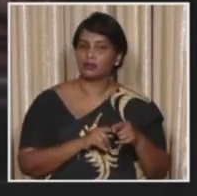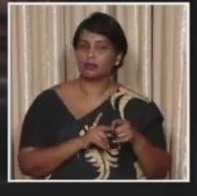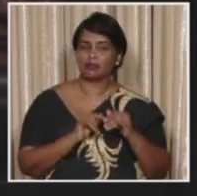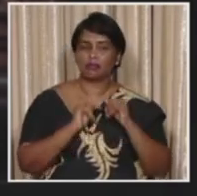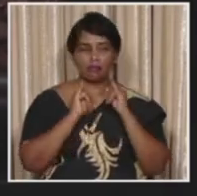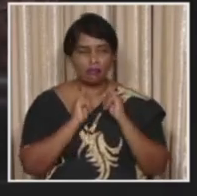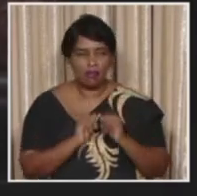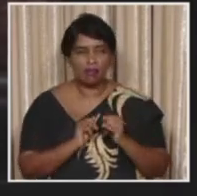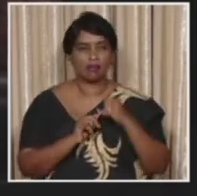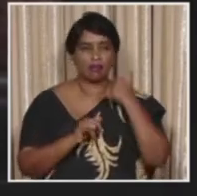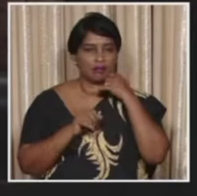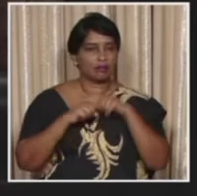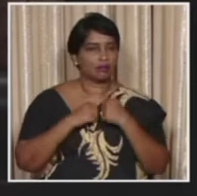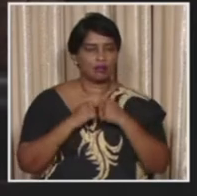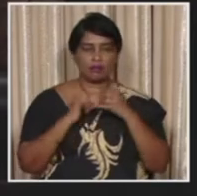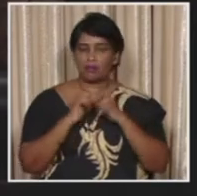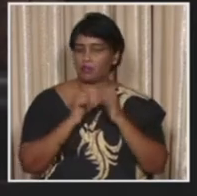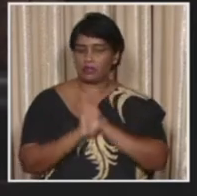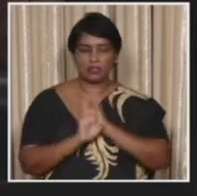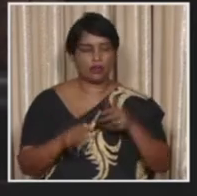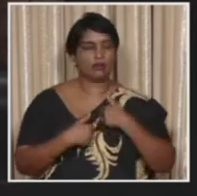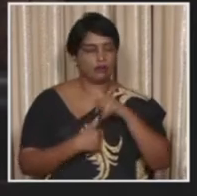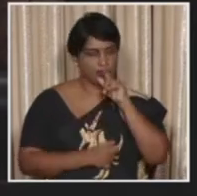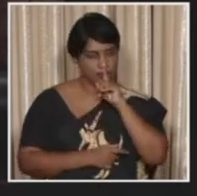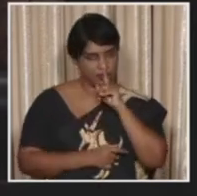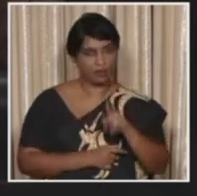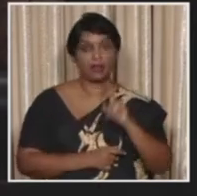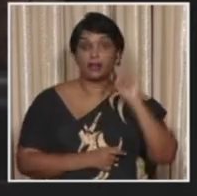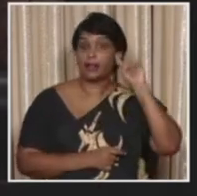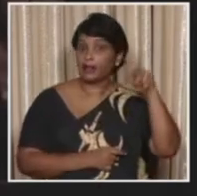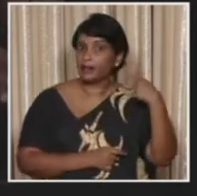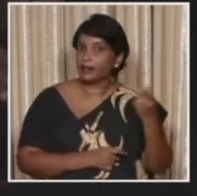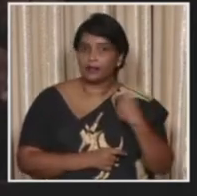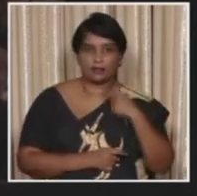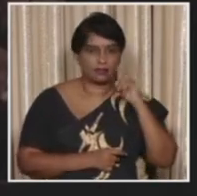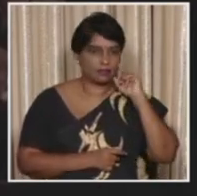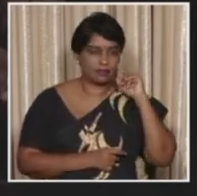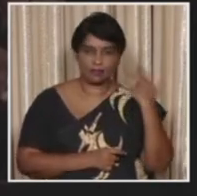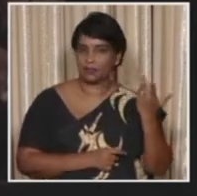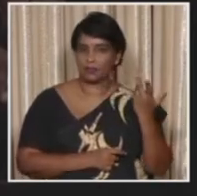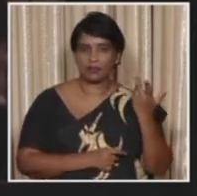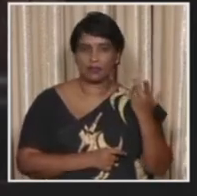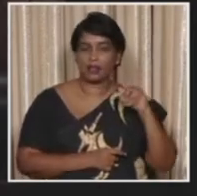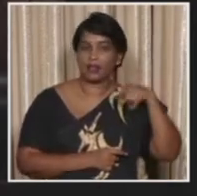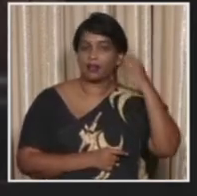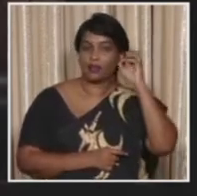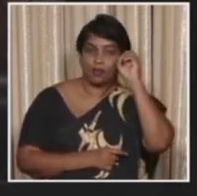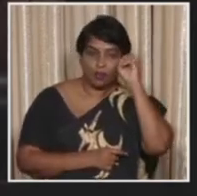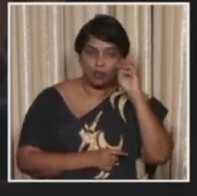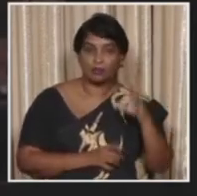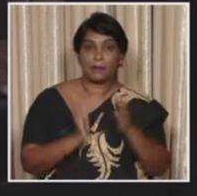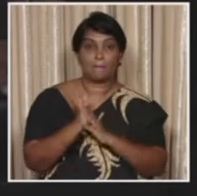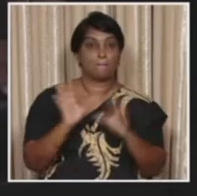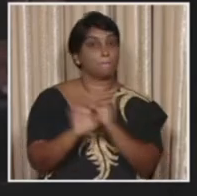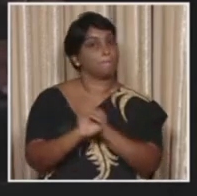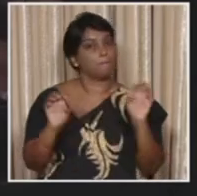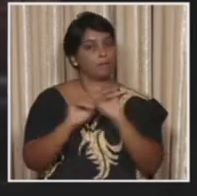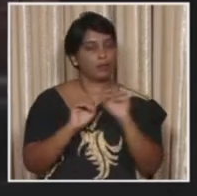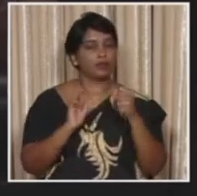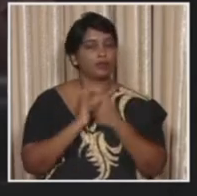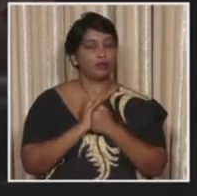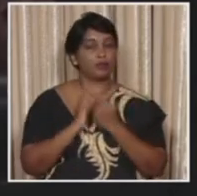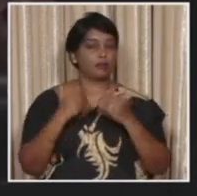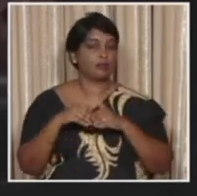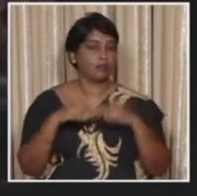අසාධාරණයක් කිසි දෙයක් නොවන බව මේ අවස්ථාවේ මම කියන්නේ හෙට මං දන්නේ නැහැ හෙට හෙට එළි වෙනකොට ජනමාධ්‍ය තුල ගරු කතානායකනි